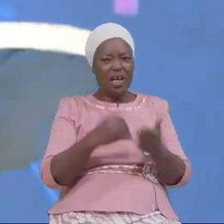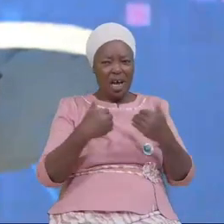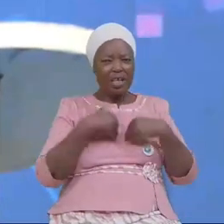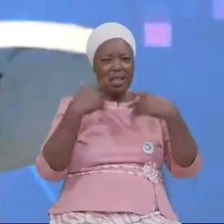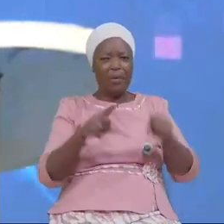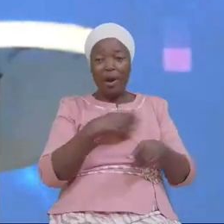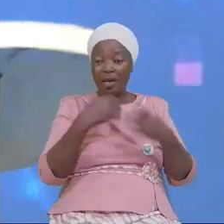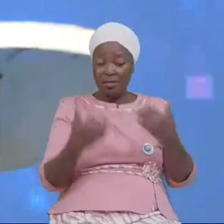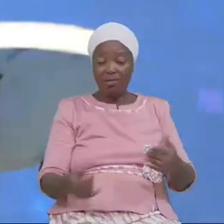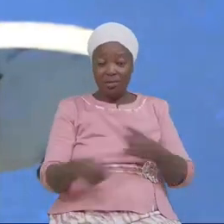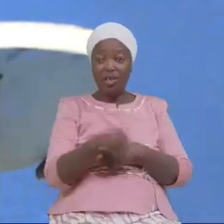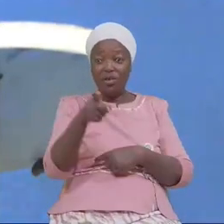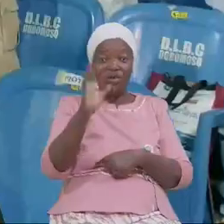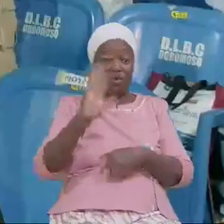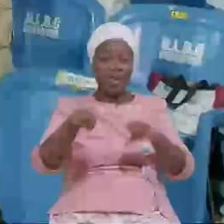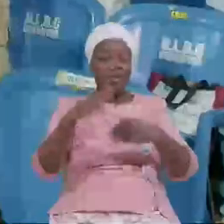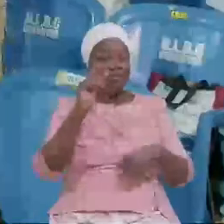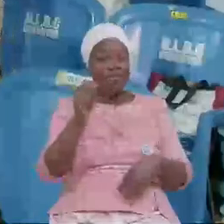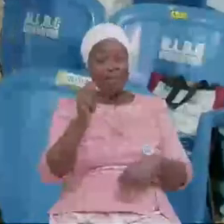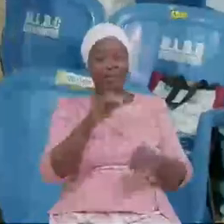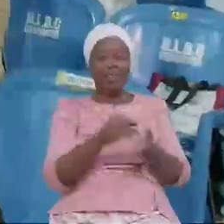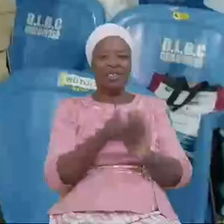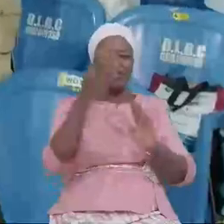quittera. Aujourd'hui, vous allez donner votre témoignage.